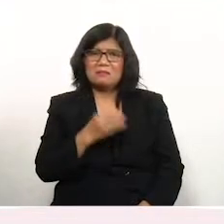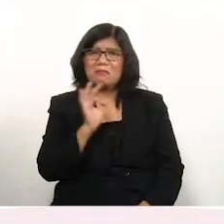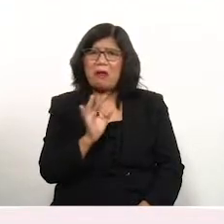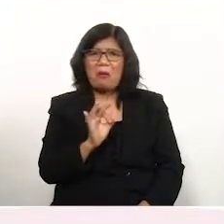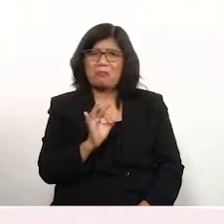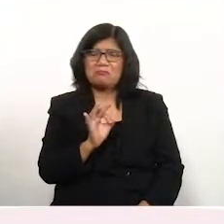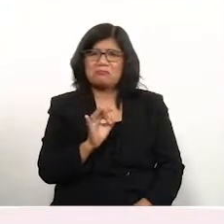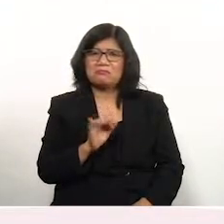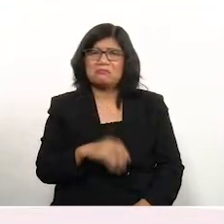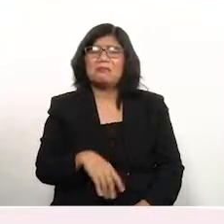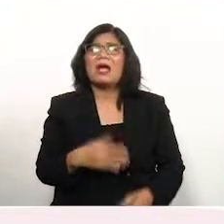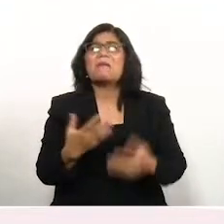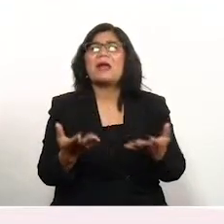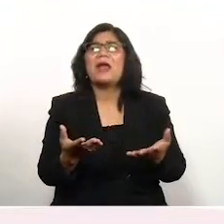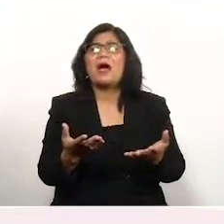nah